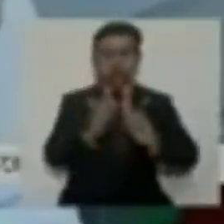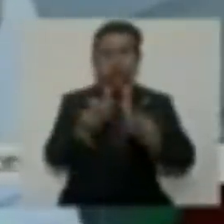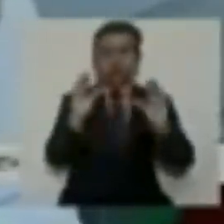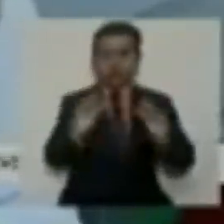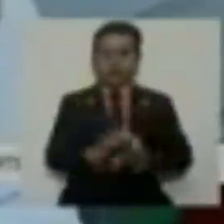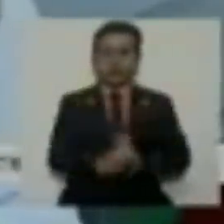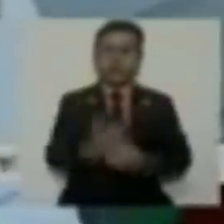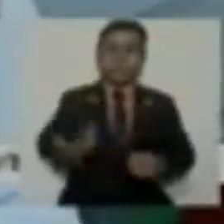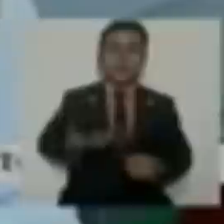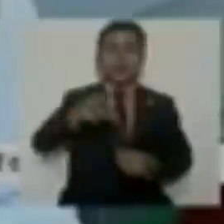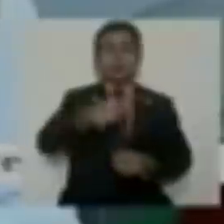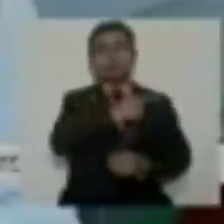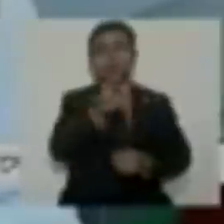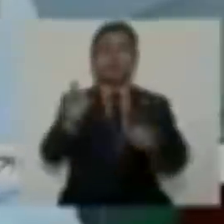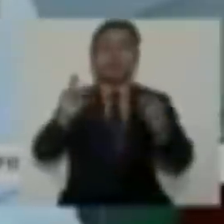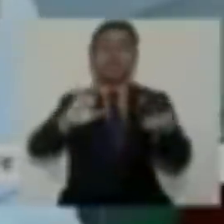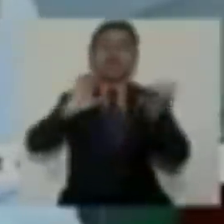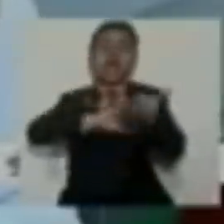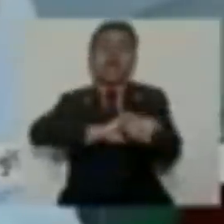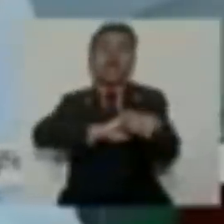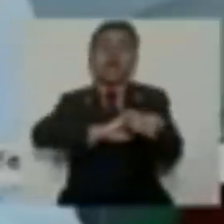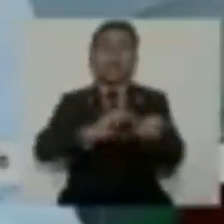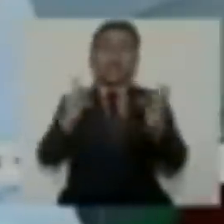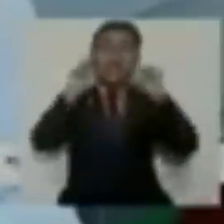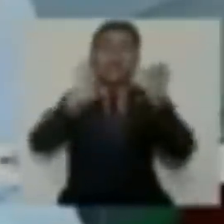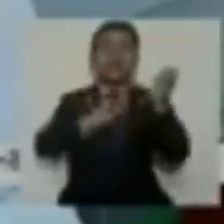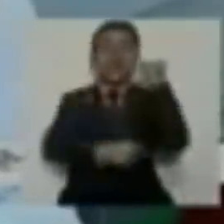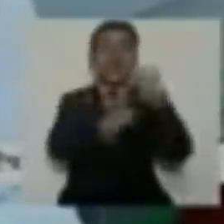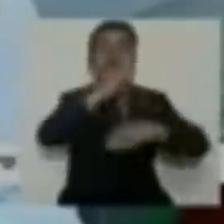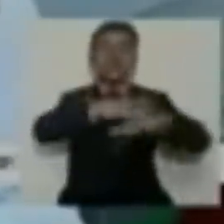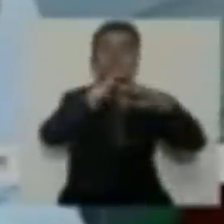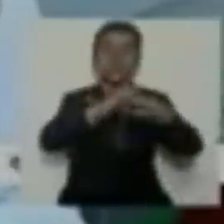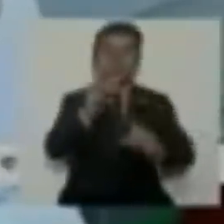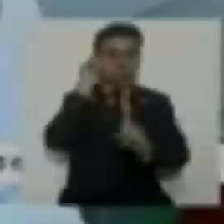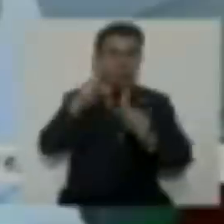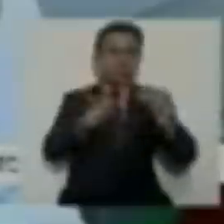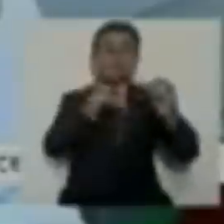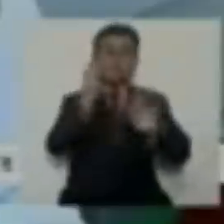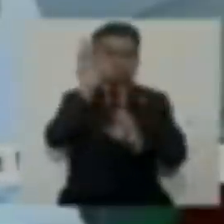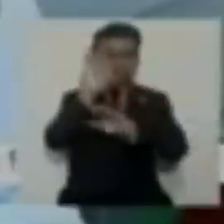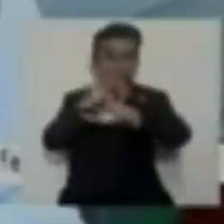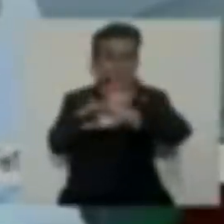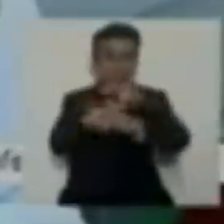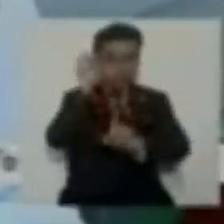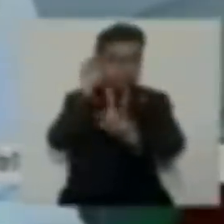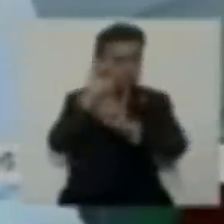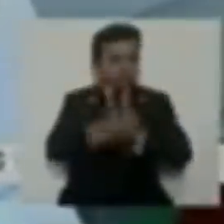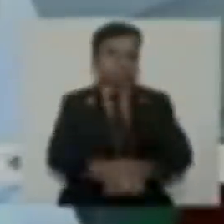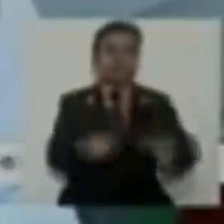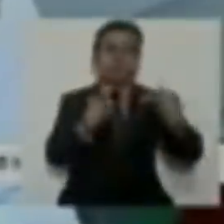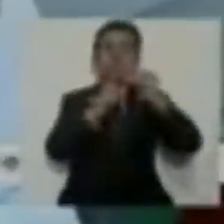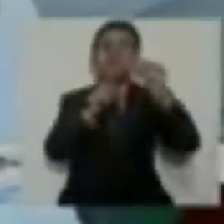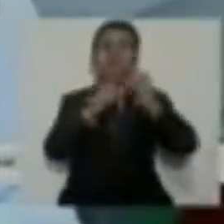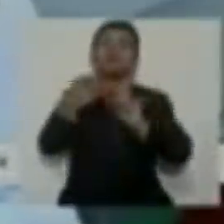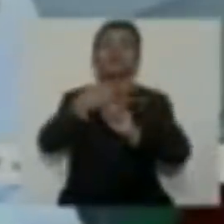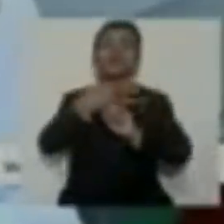নেই। আপনারা জানেন পিপি তৈরি করতে আমাদের প্রস্তুত করতে সময় লেগেছে,